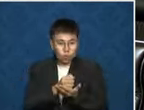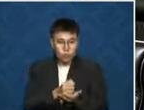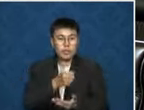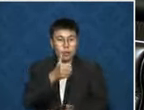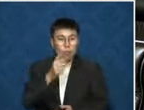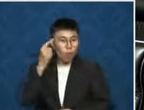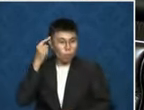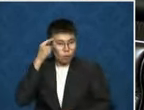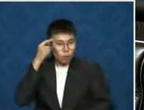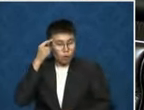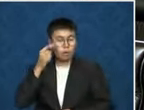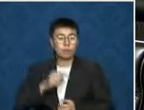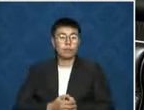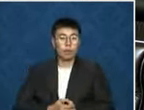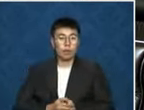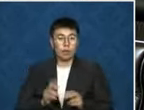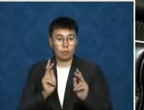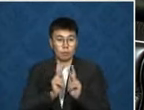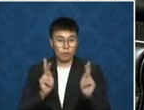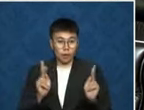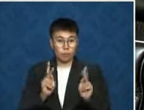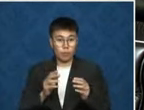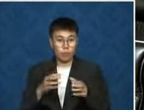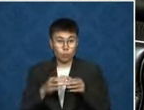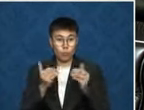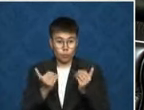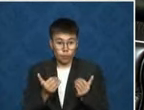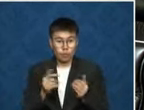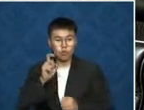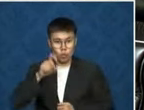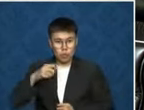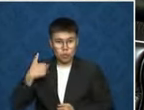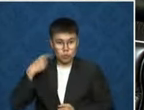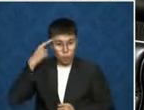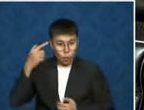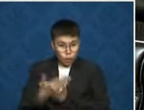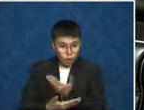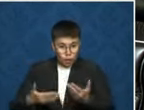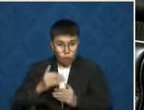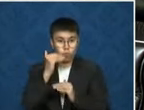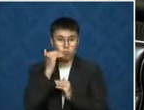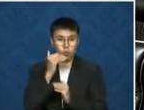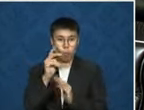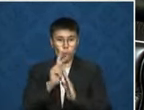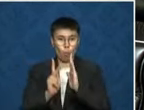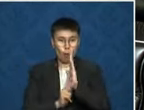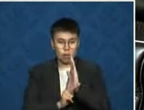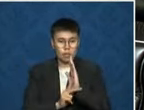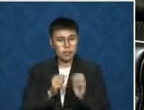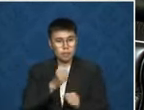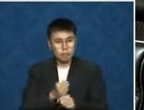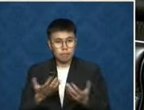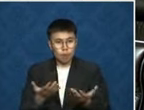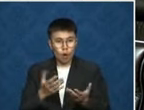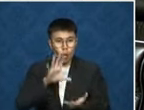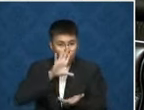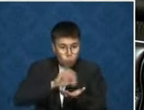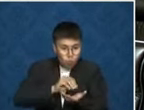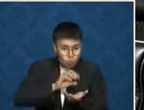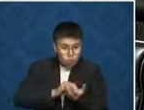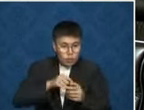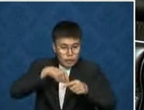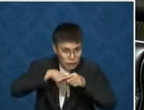ที่ผมคิดว่ากรรมธิการวิสามัญชุดนี้ครับควรจะต้องมีกรอบในการพิจารณาเรื่องกฎหมายแบบนี้ด้วยนะครับว่าทำยังไงให้ข้อมูลนะครับ